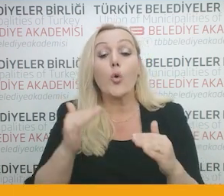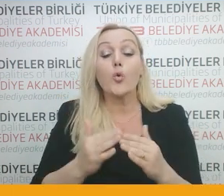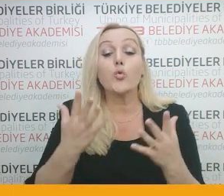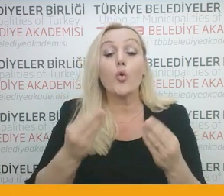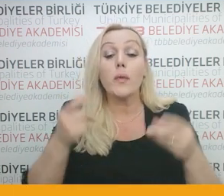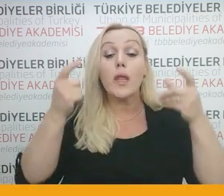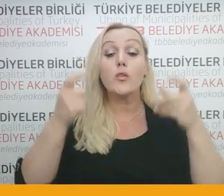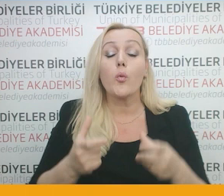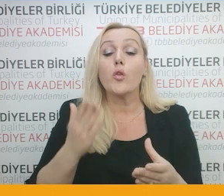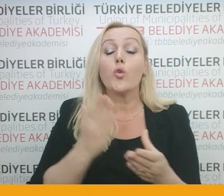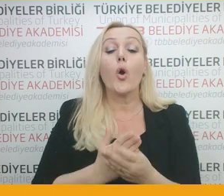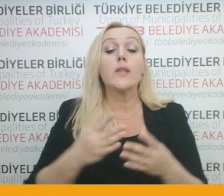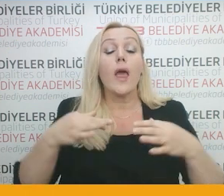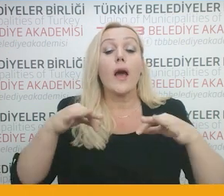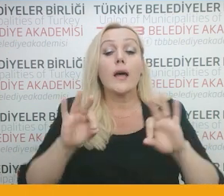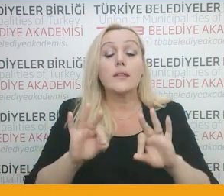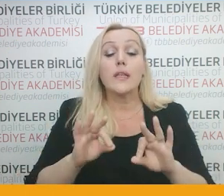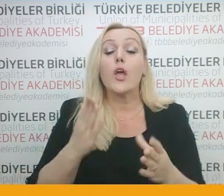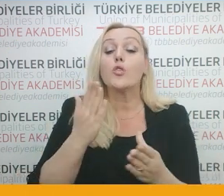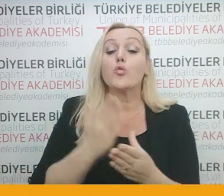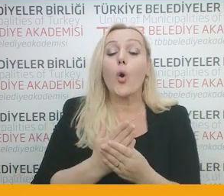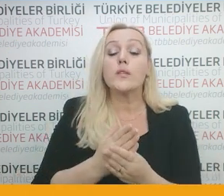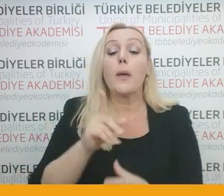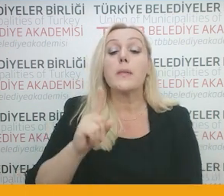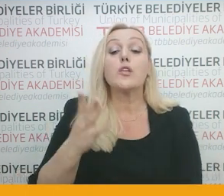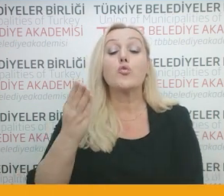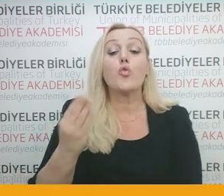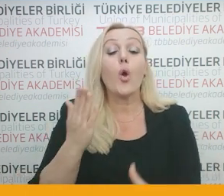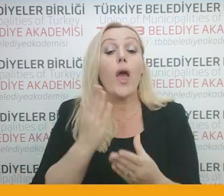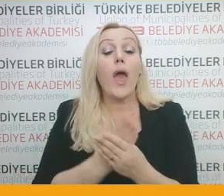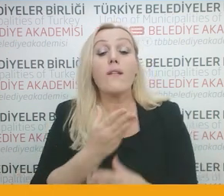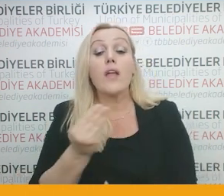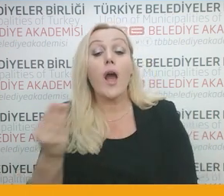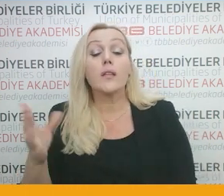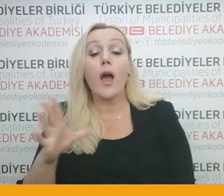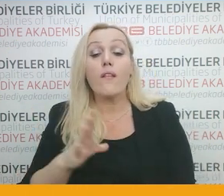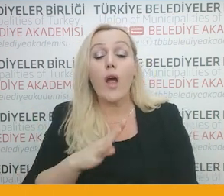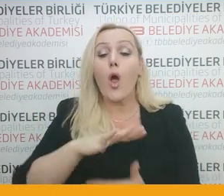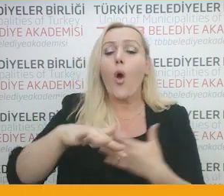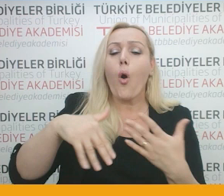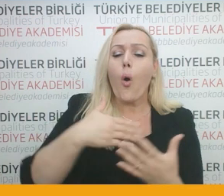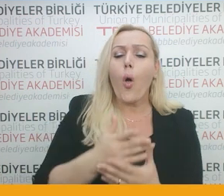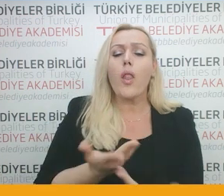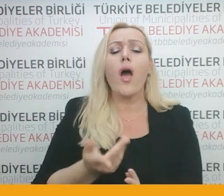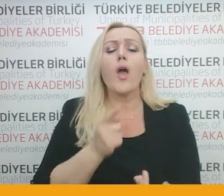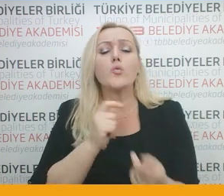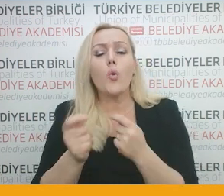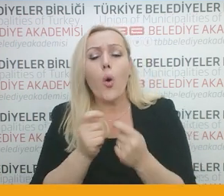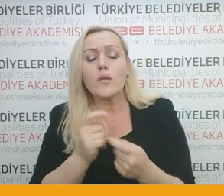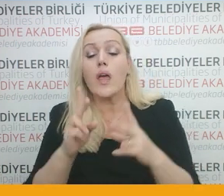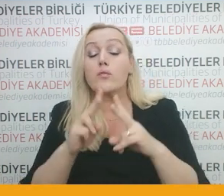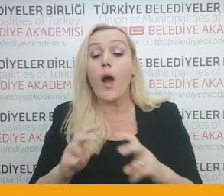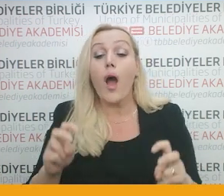Yani dosyayı hazırladınız. Dosyanın içinde birçok evrak var. Onaydan şartname, sözleşme, piyasa